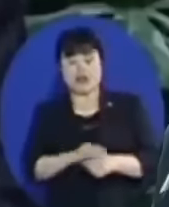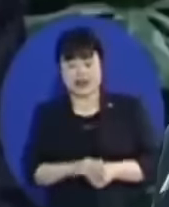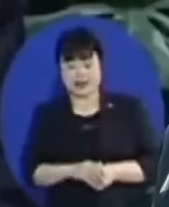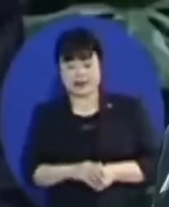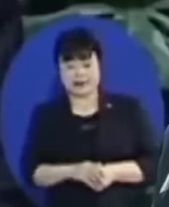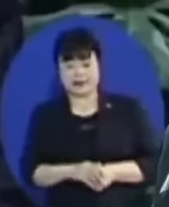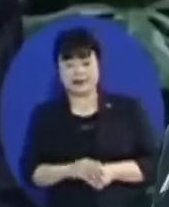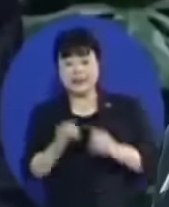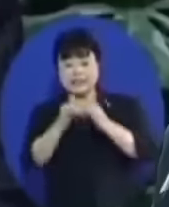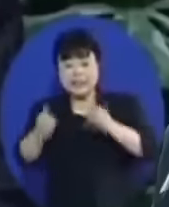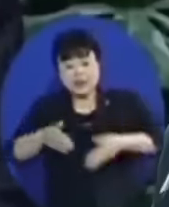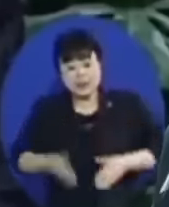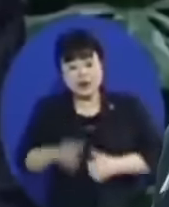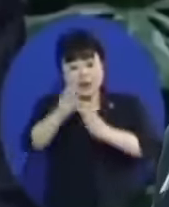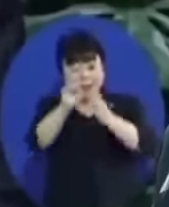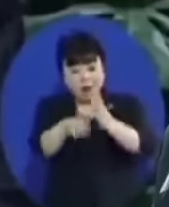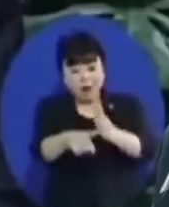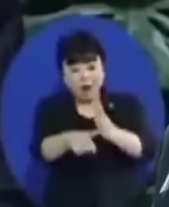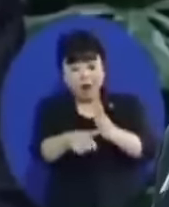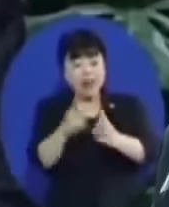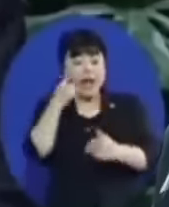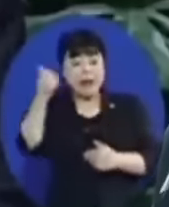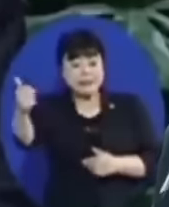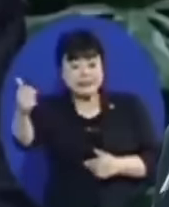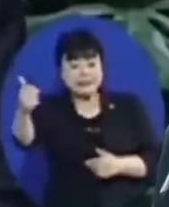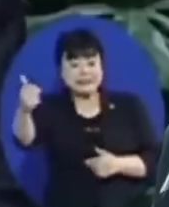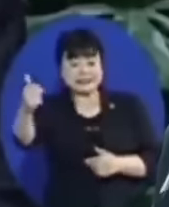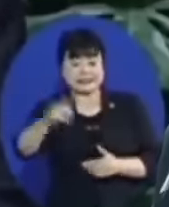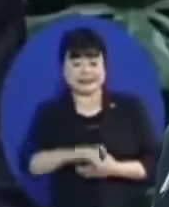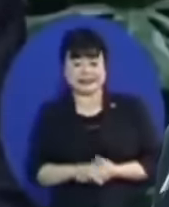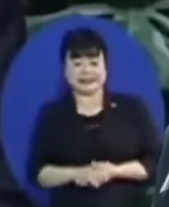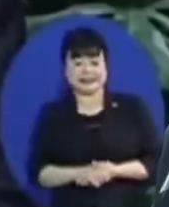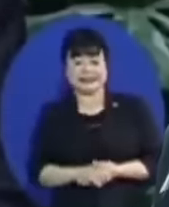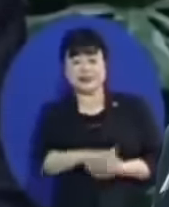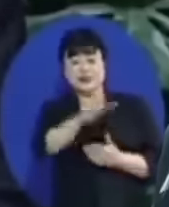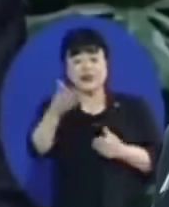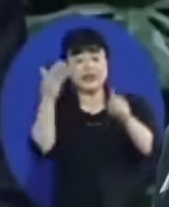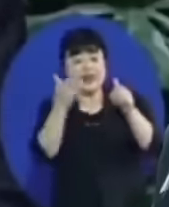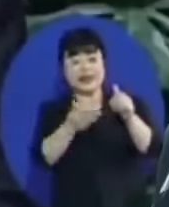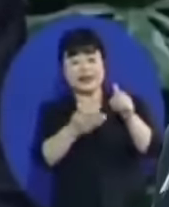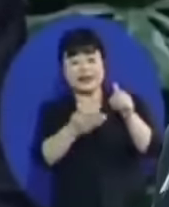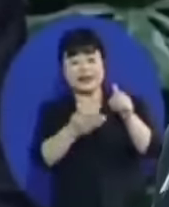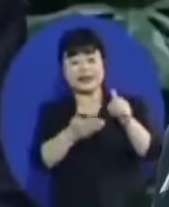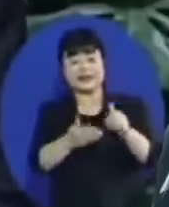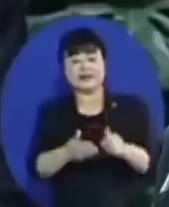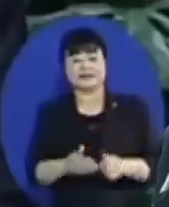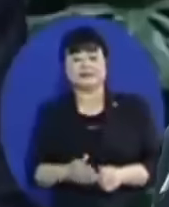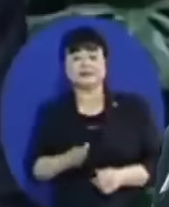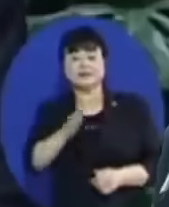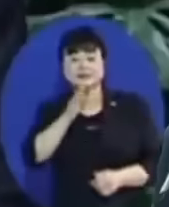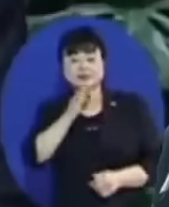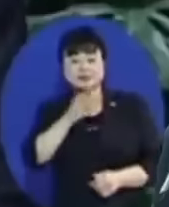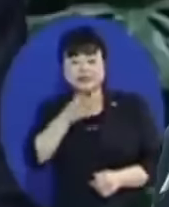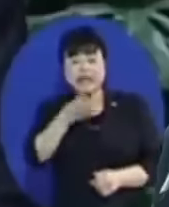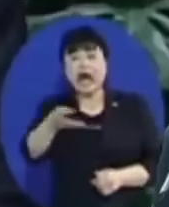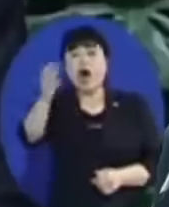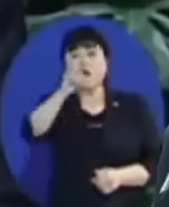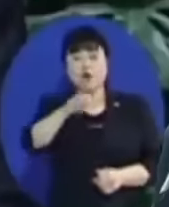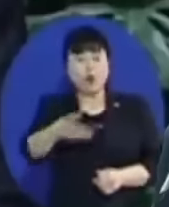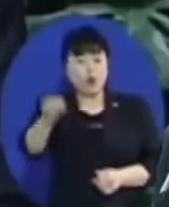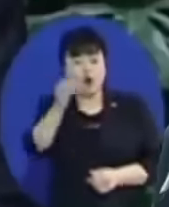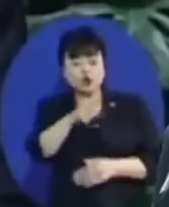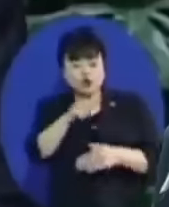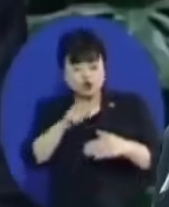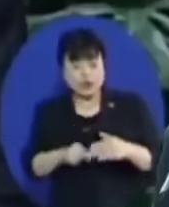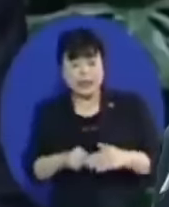우리가 사람으로 태어났다는 것은 우리 아버지가 우리에게 4억 내지 5억의 정액 가운데